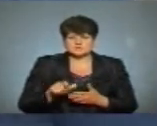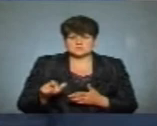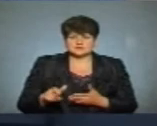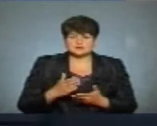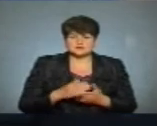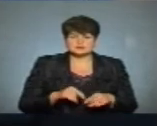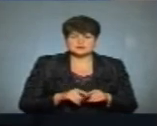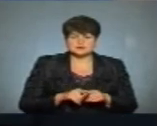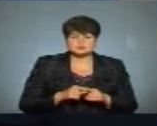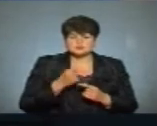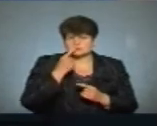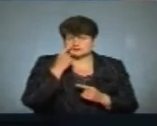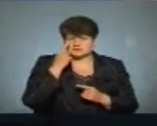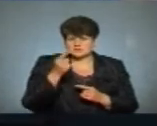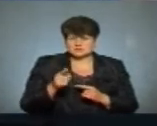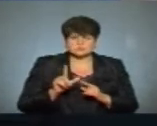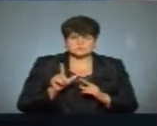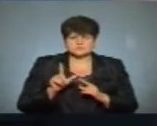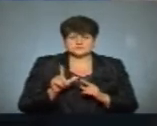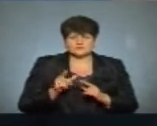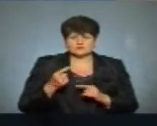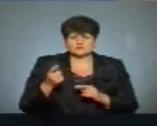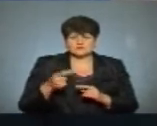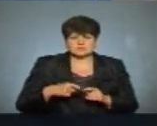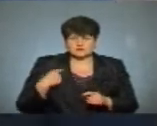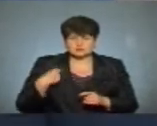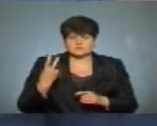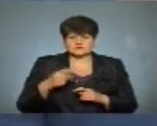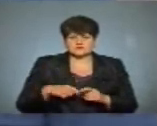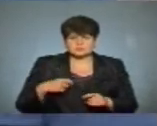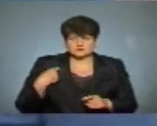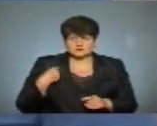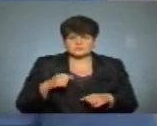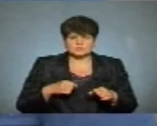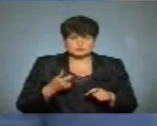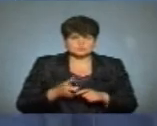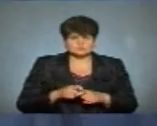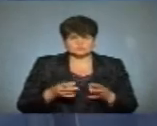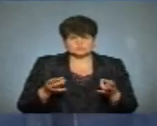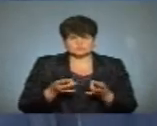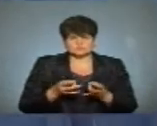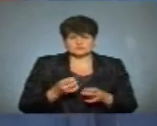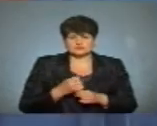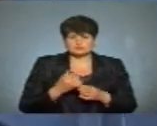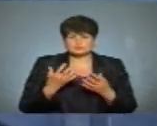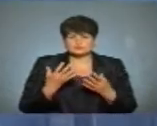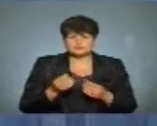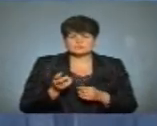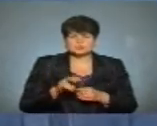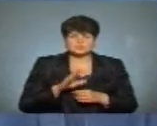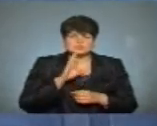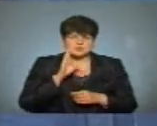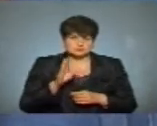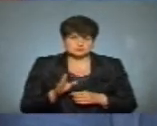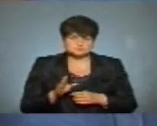що далеко добиратися. Кілометр, два, то велосипед цей дуже потрібний. Робочий день я приходжу зранку,